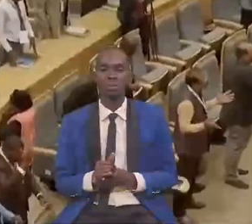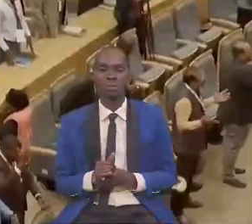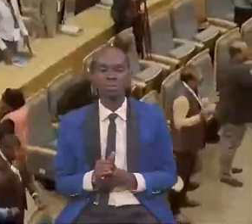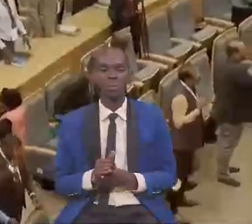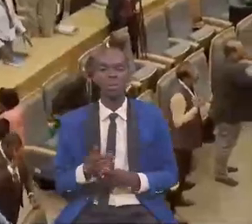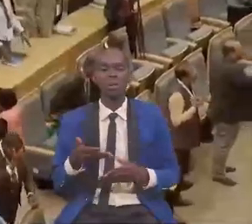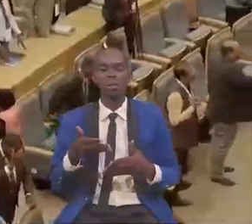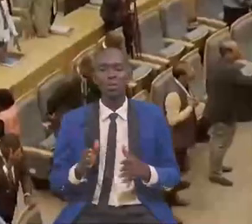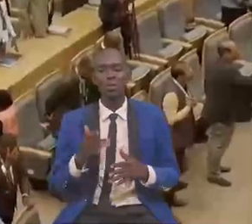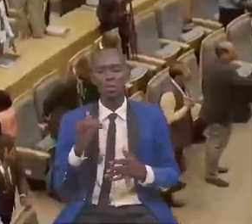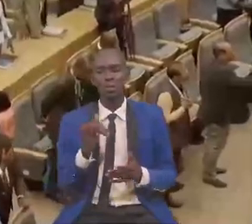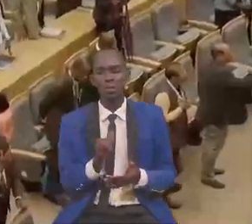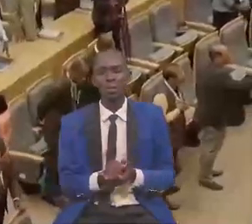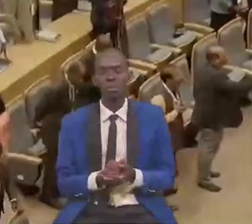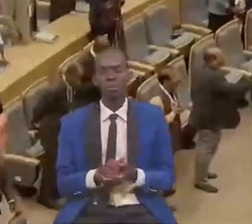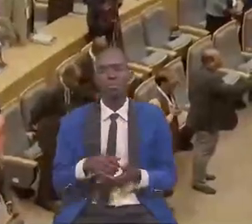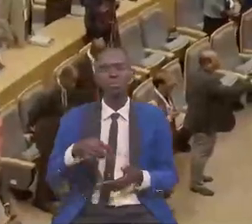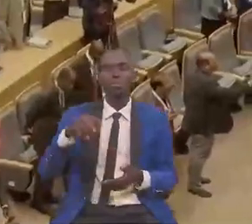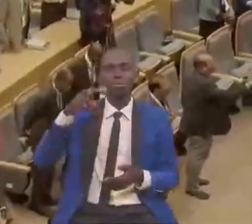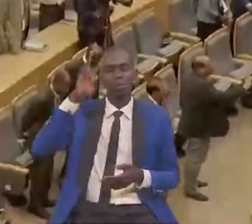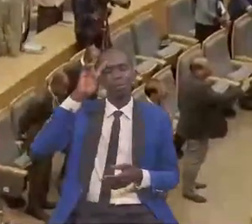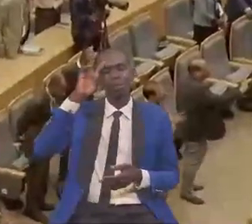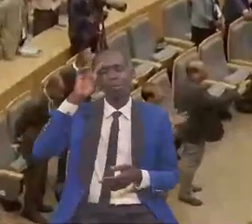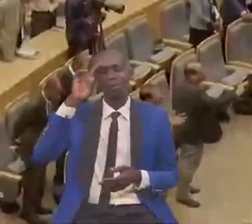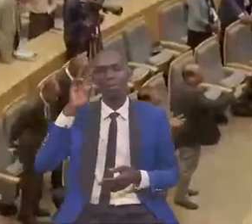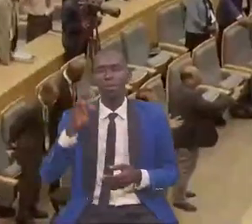Que l'esprit dormant se réveille.